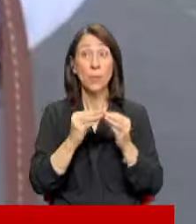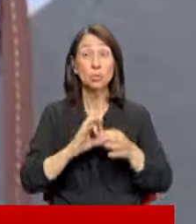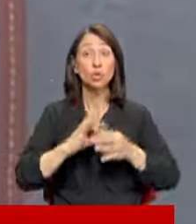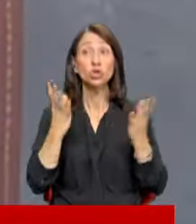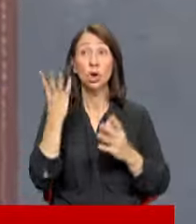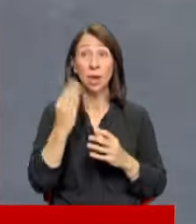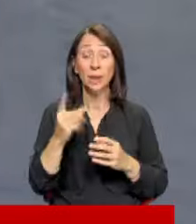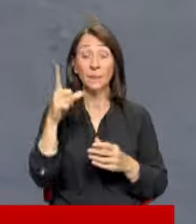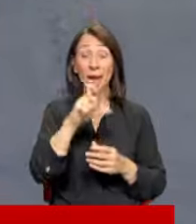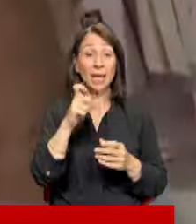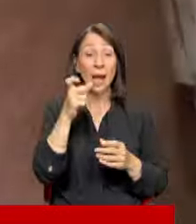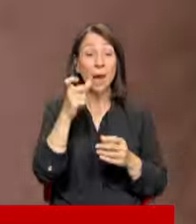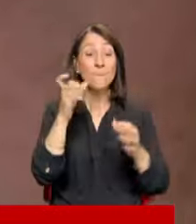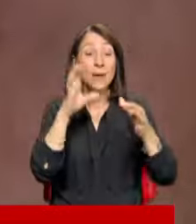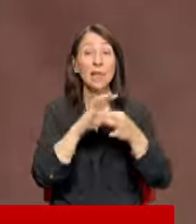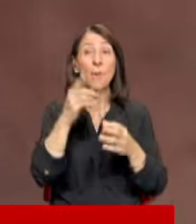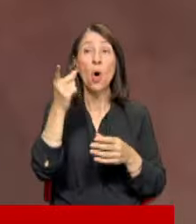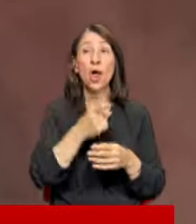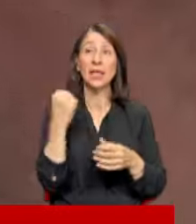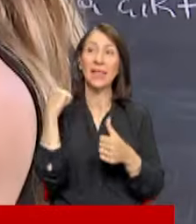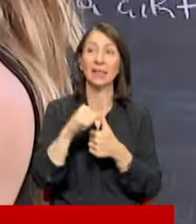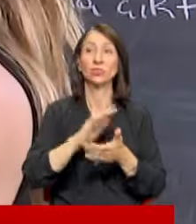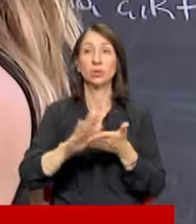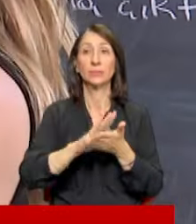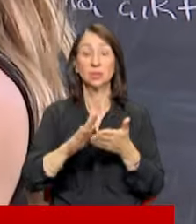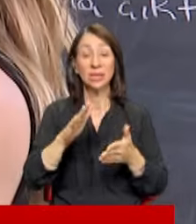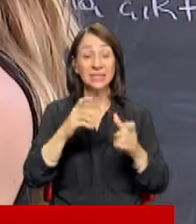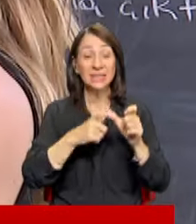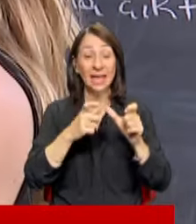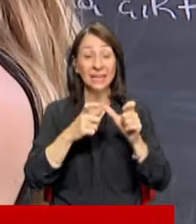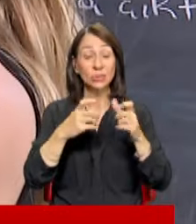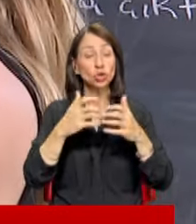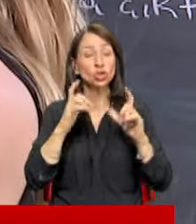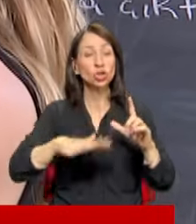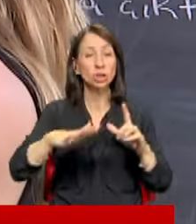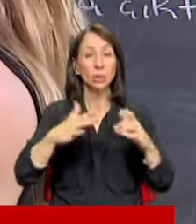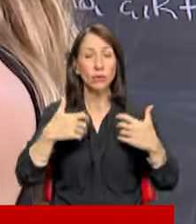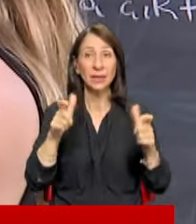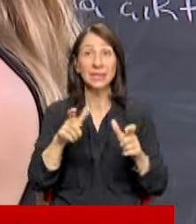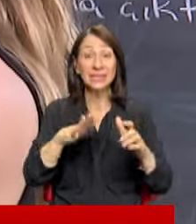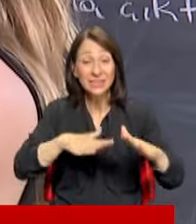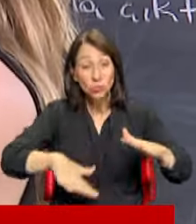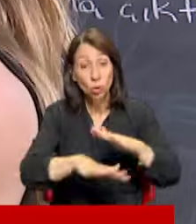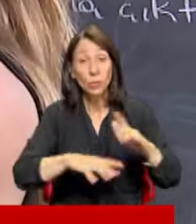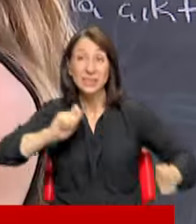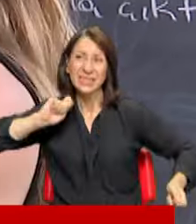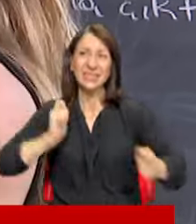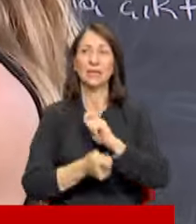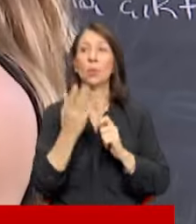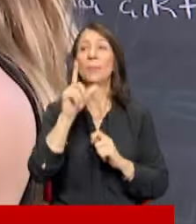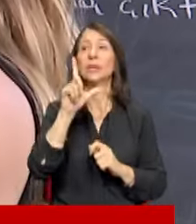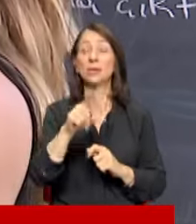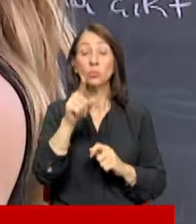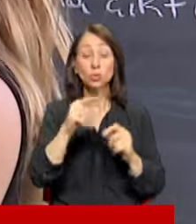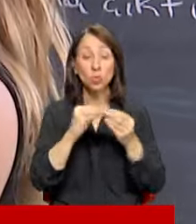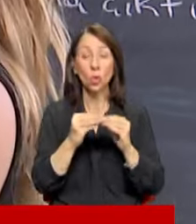giderecek olan aylık bağlama oranlarının yeniden belirlenmesi Sosyal Güvenlik sisteminde köklü bir reform yapmaktan geçiyor Bunun yerine